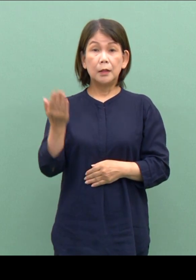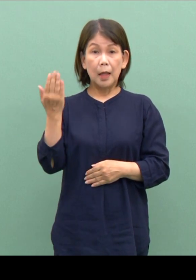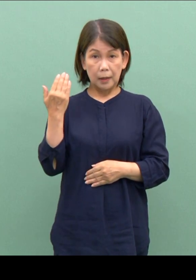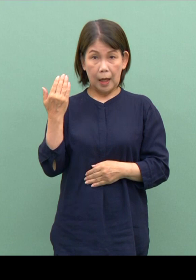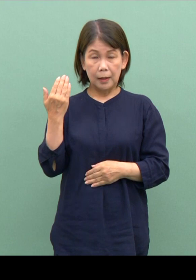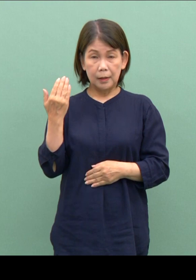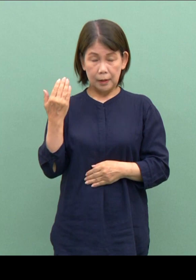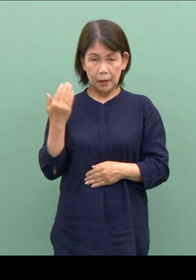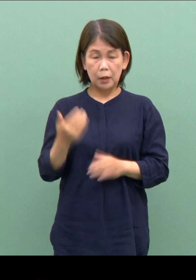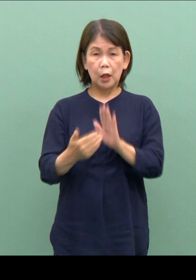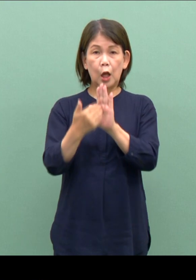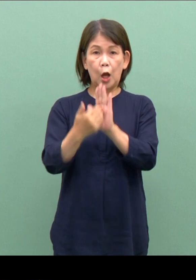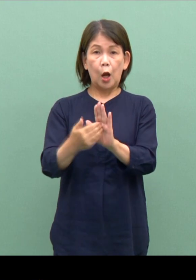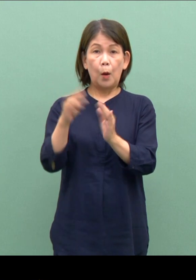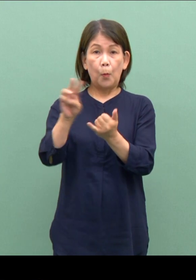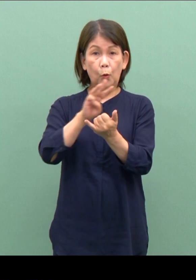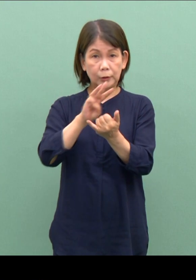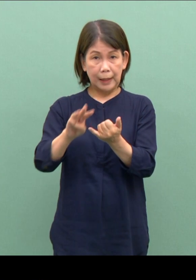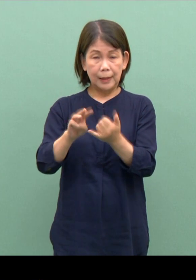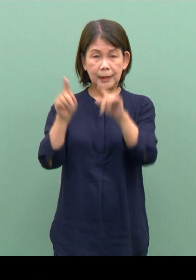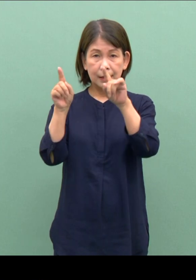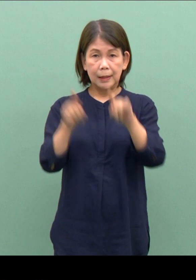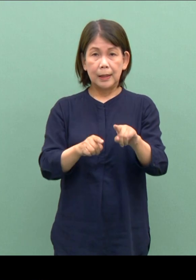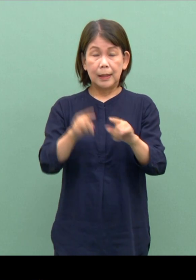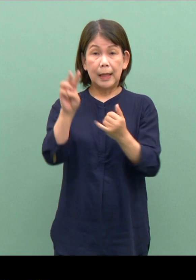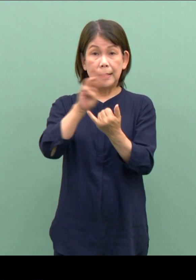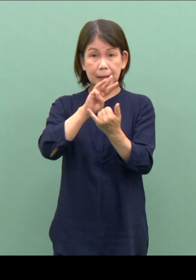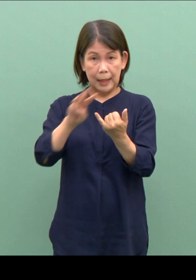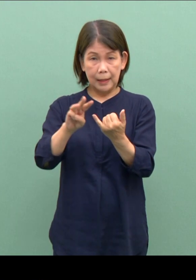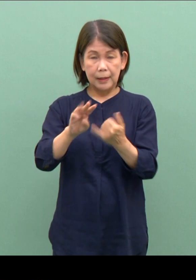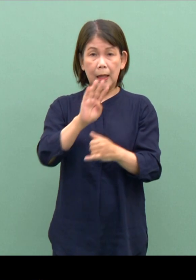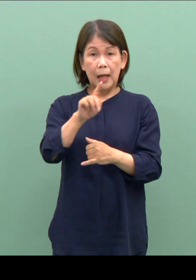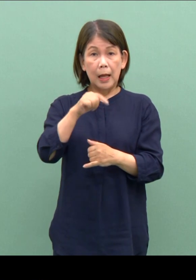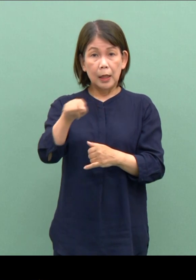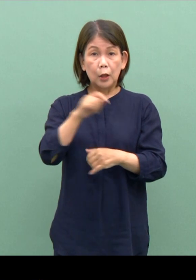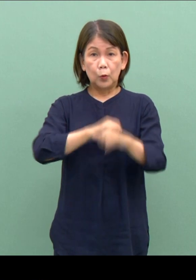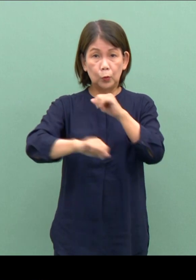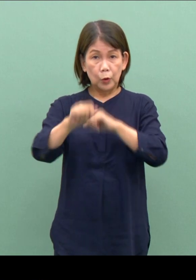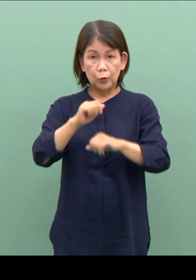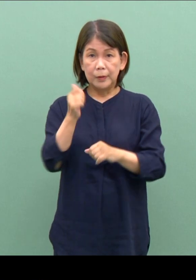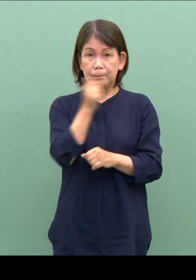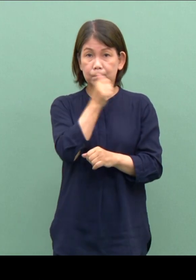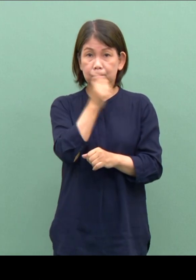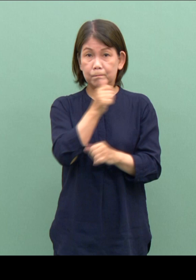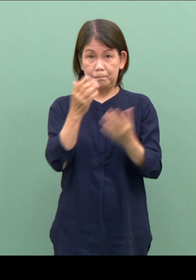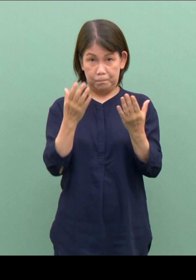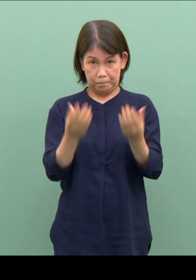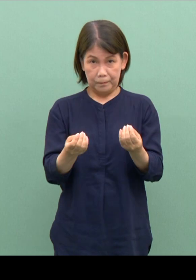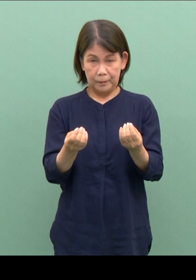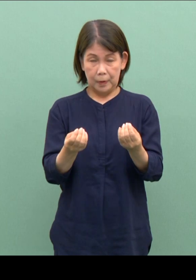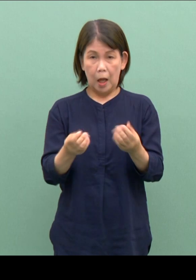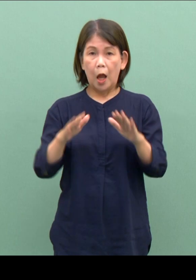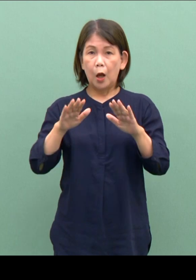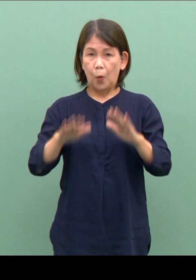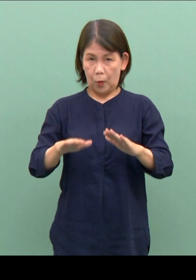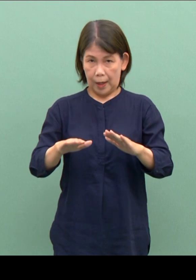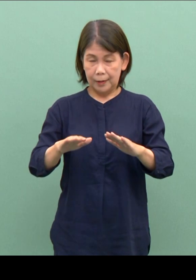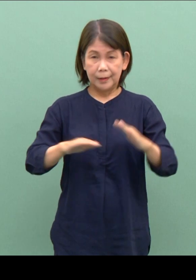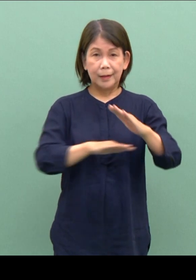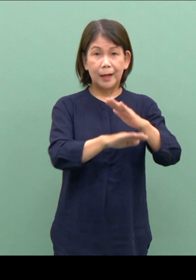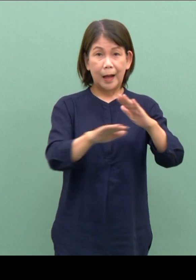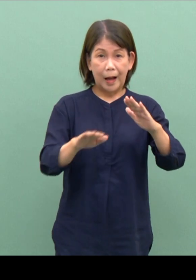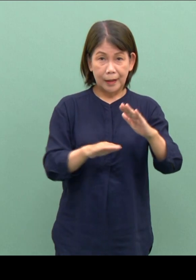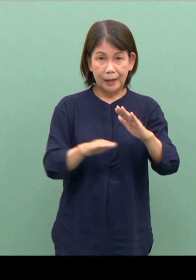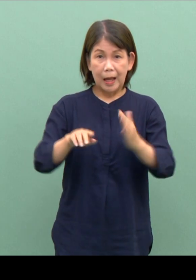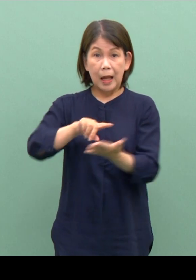前回は県が行っている防災・減災の取り組みを紹介しましたね。 今回は家庭や地域で取り組